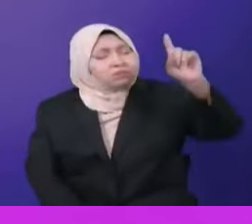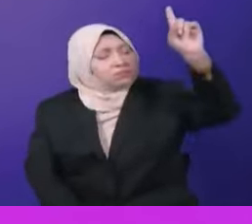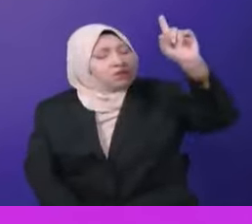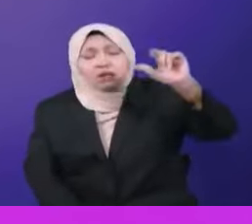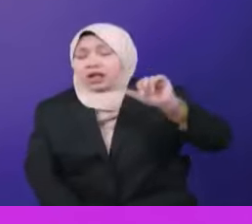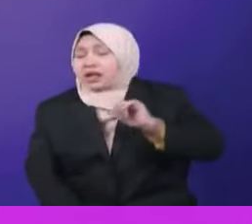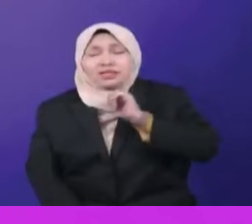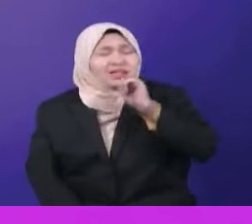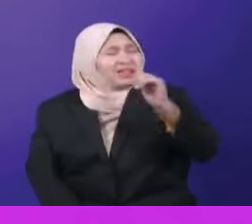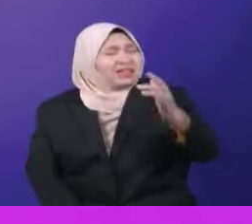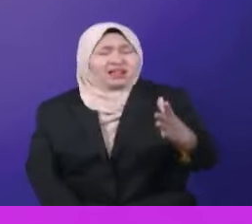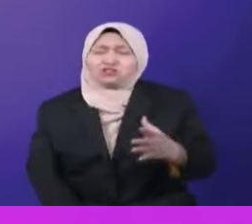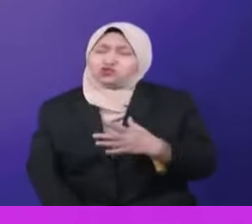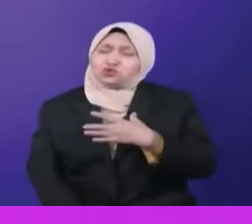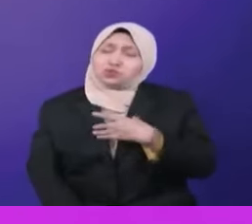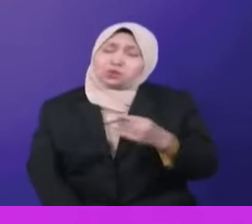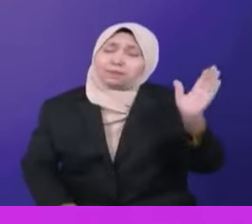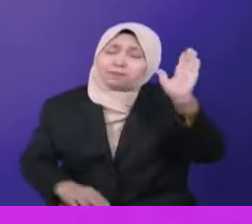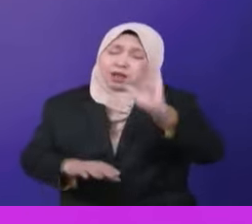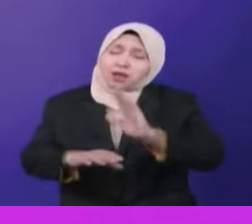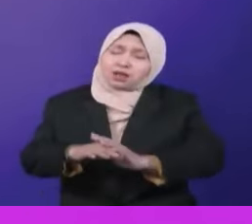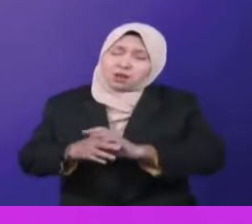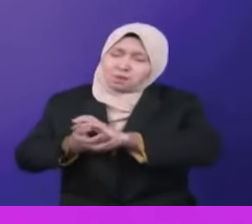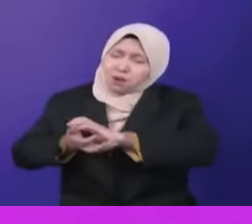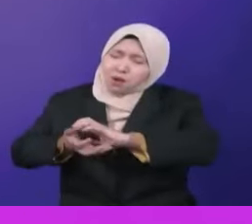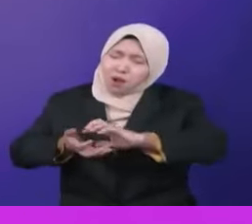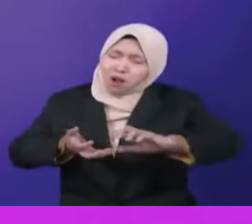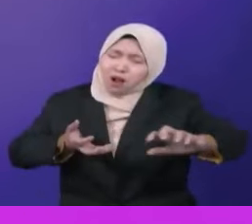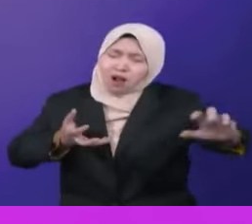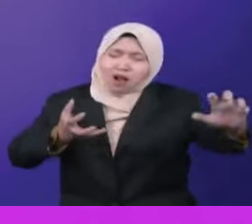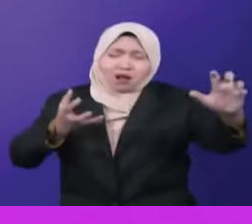والله لا يحب